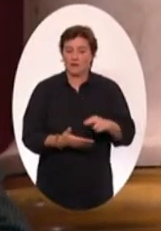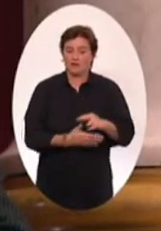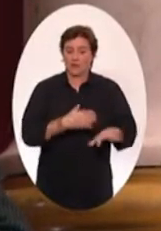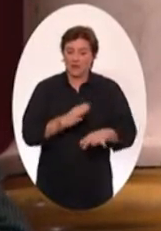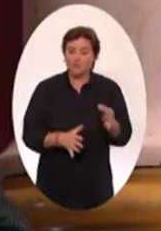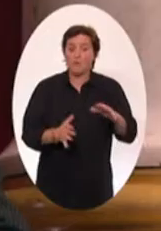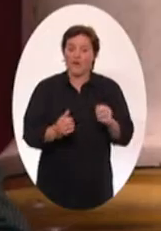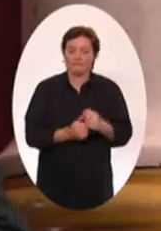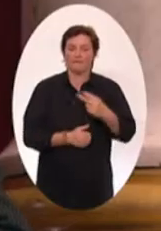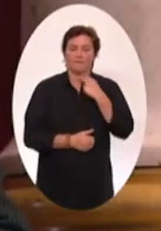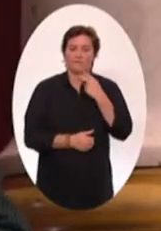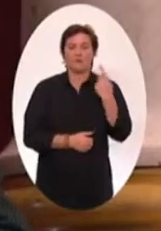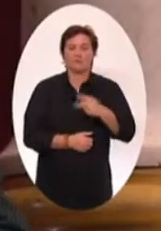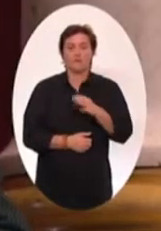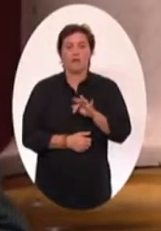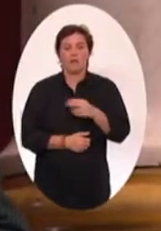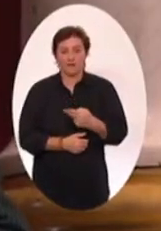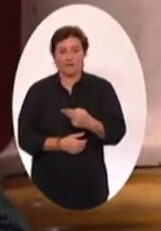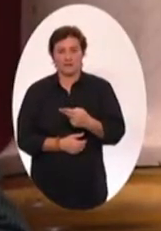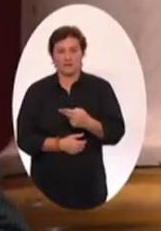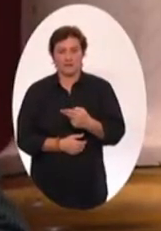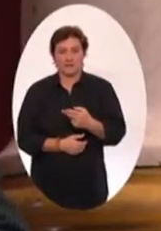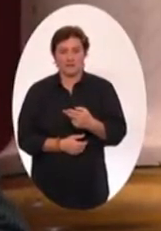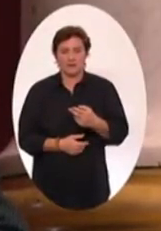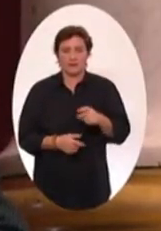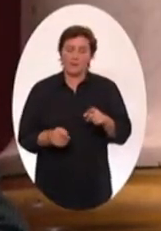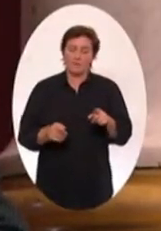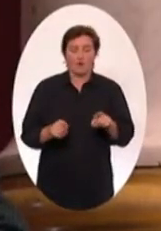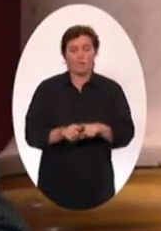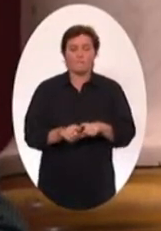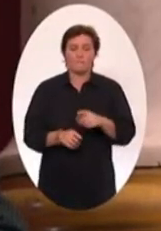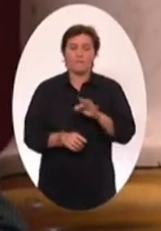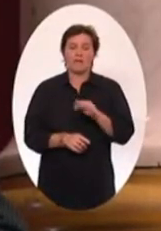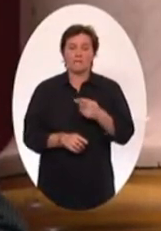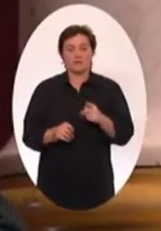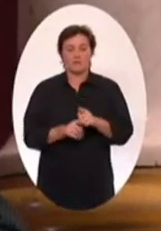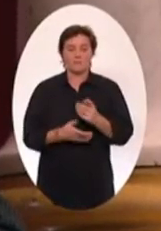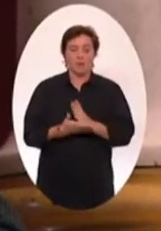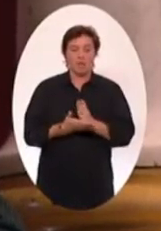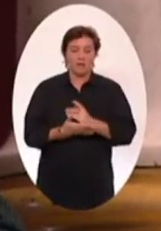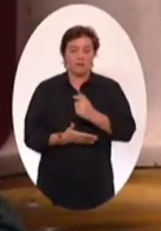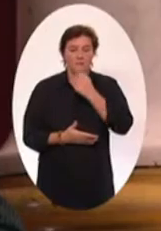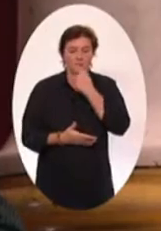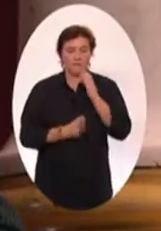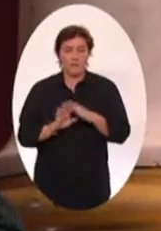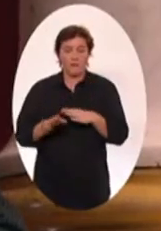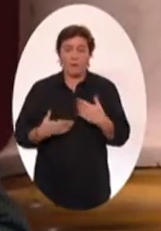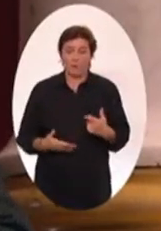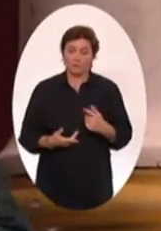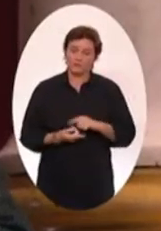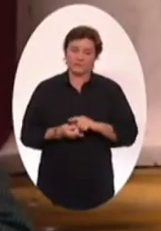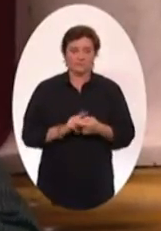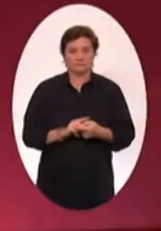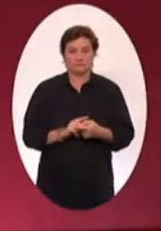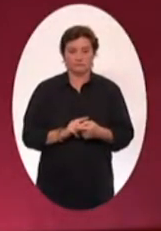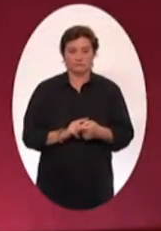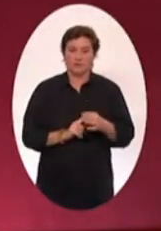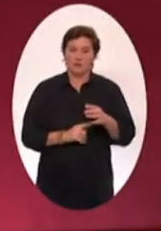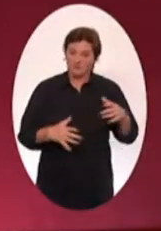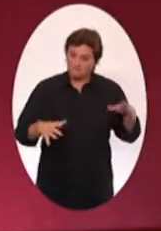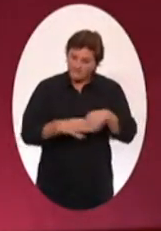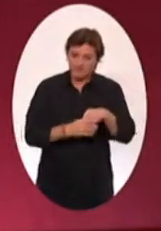les voix du Front National. De faiseurs de rois, de position d'arbitre, aujourd'hui le FN peut être challenger. Comment vous expliquez cette évolution?